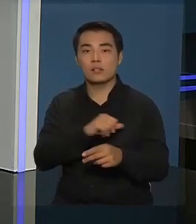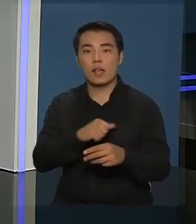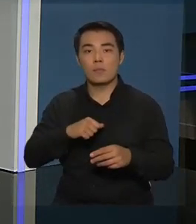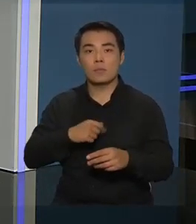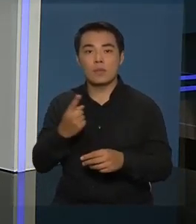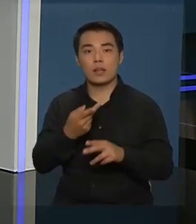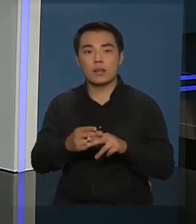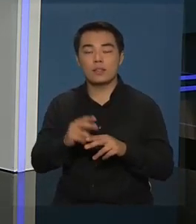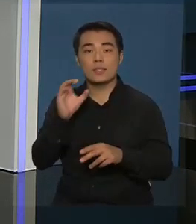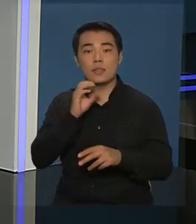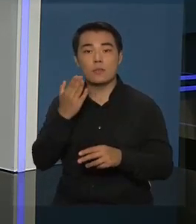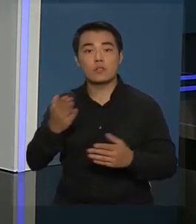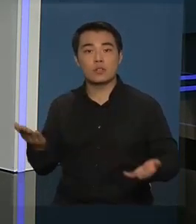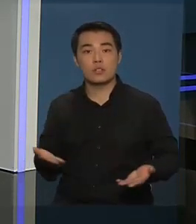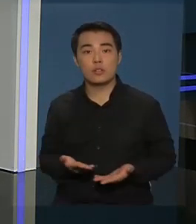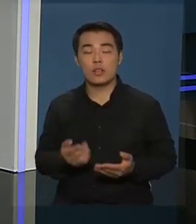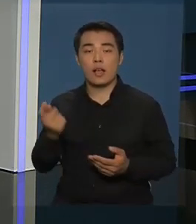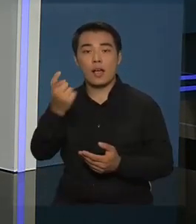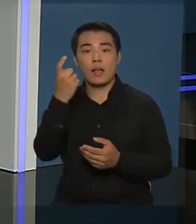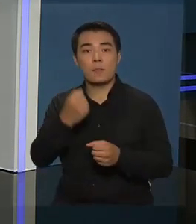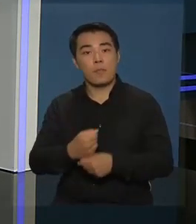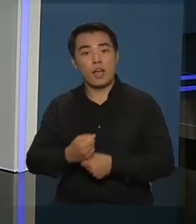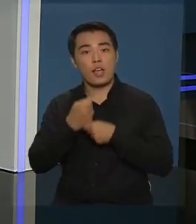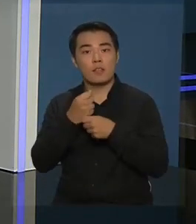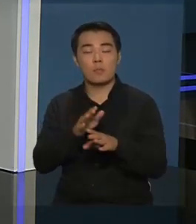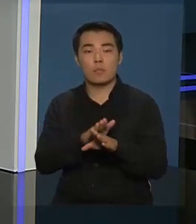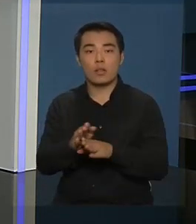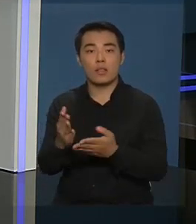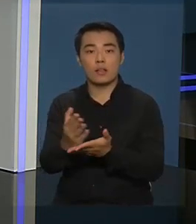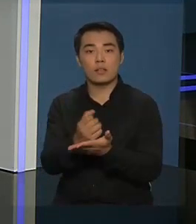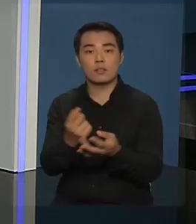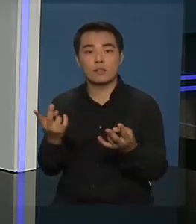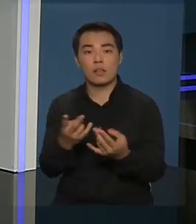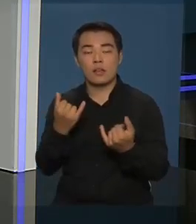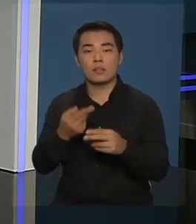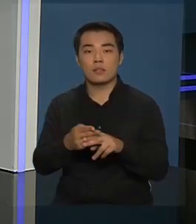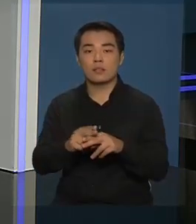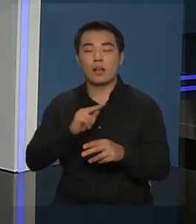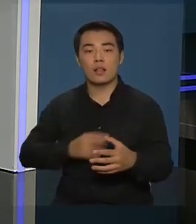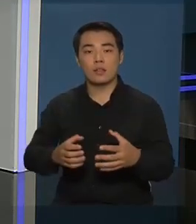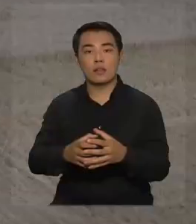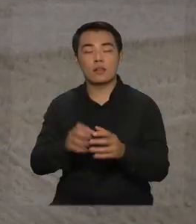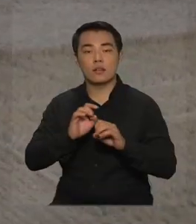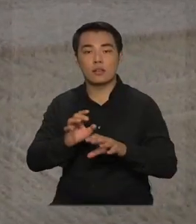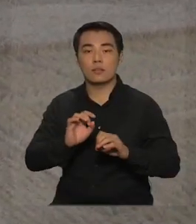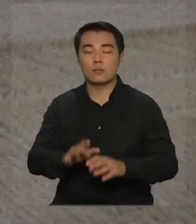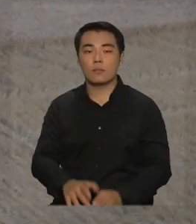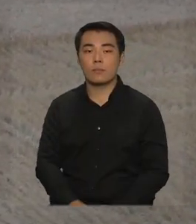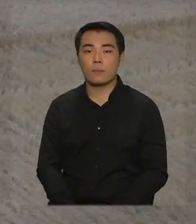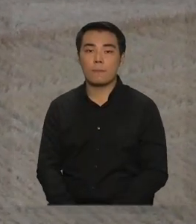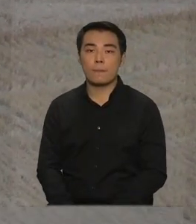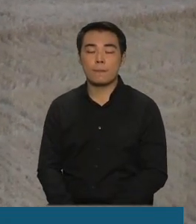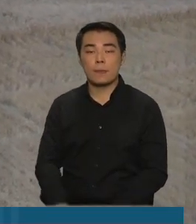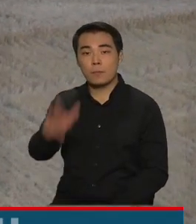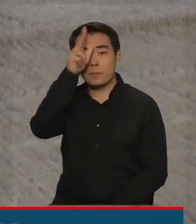амал солтүстік өңірлердегі шаруаларға қолдау көрсетіп, барды сақтап қалу. Нысаналы ғыл тарқатып айтады. Үш